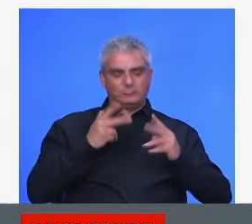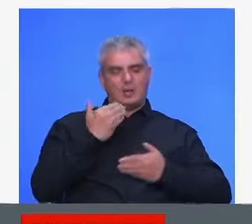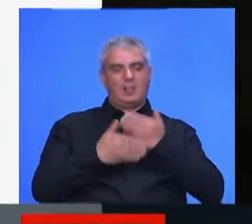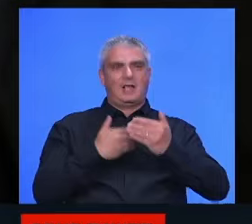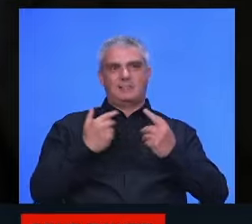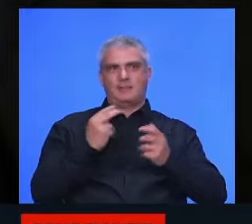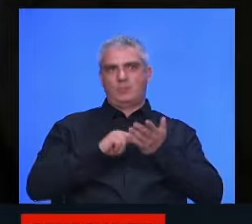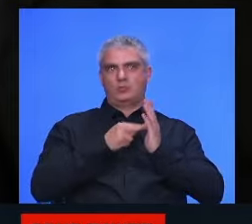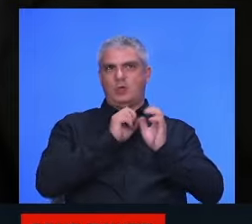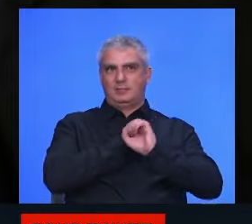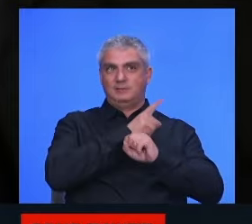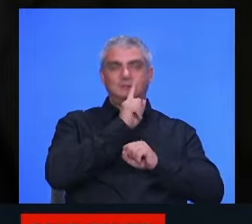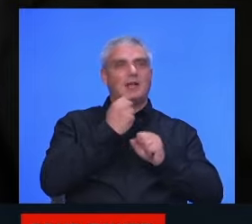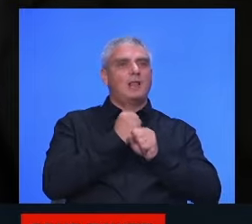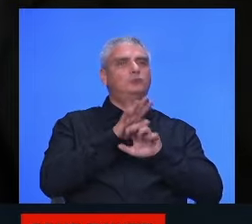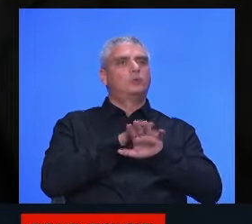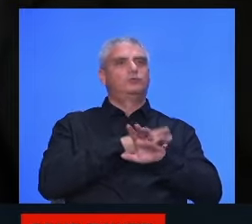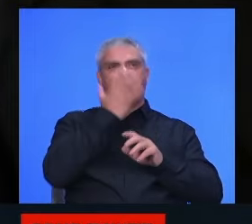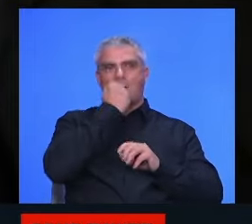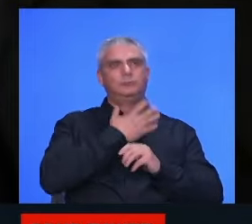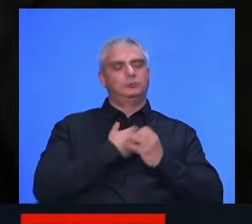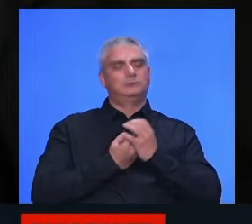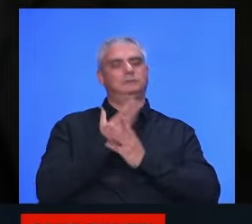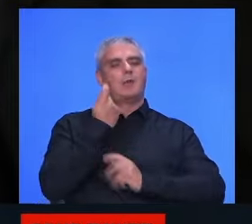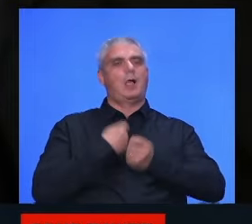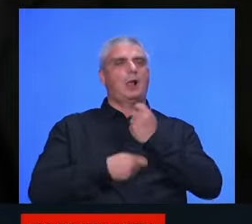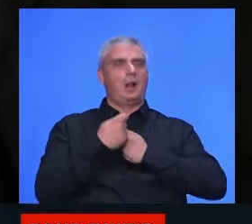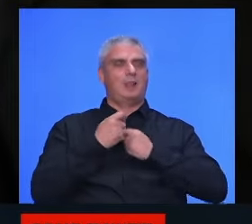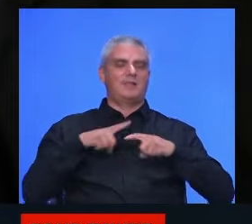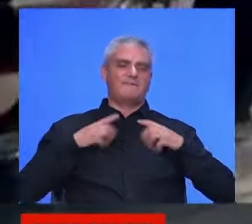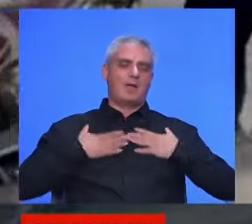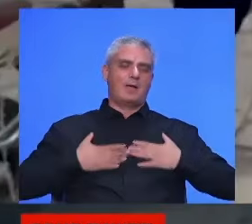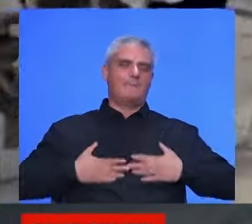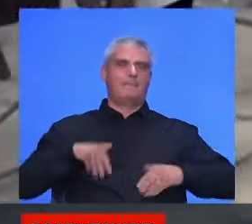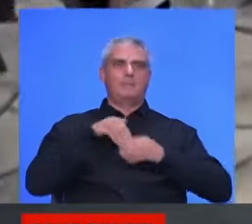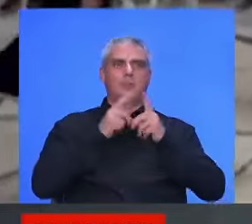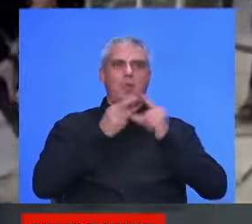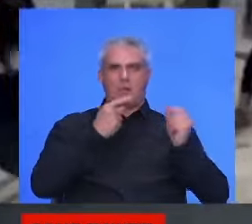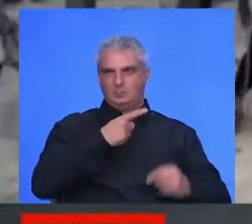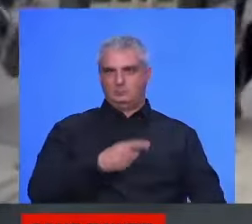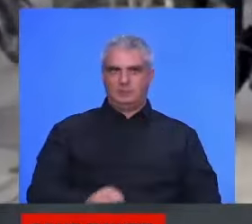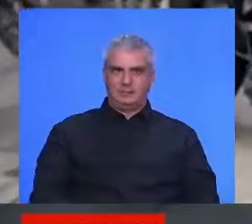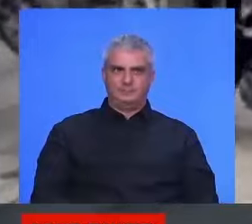המתקפה. צריך ליצור את התחושה שחמאס רוצה צמיחה כלכלית וחיים רגועים בעזה.